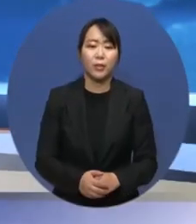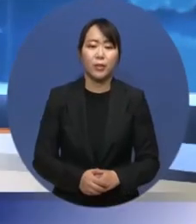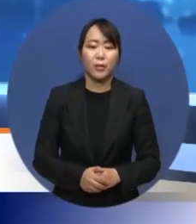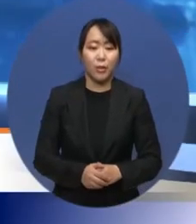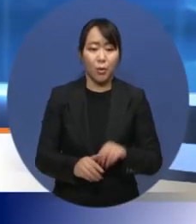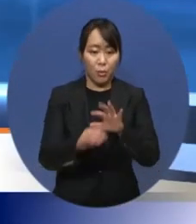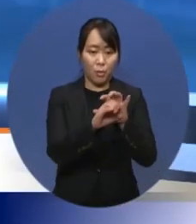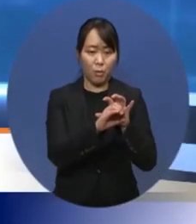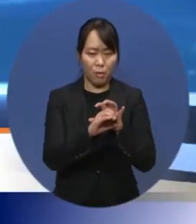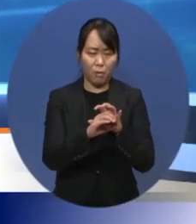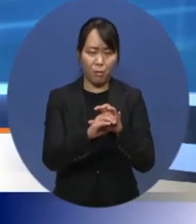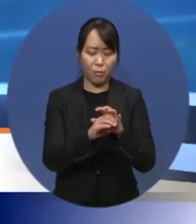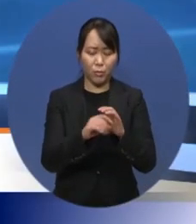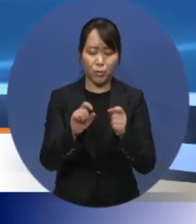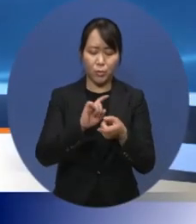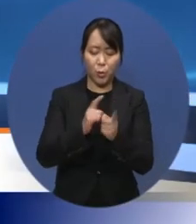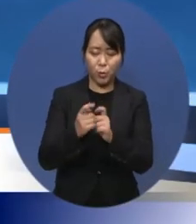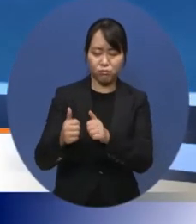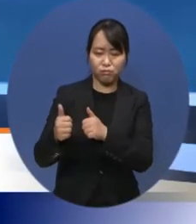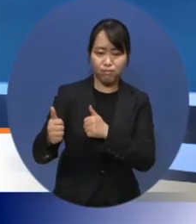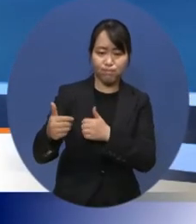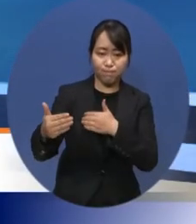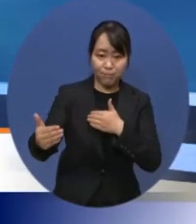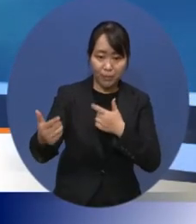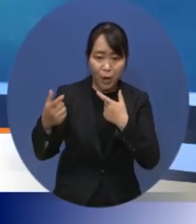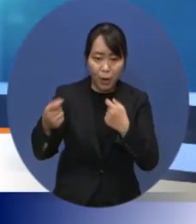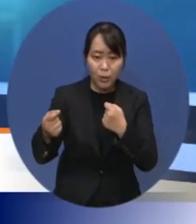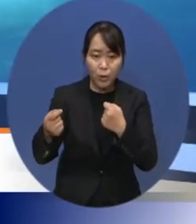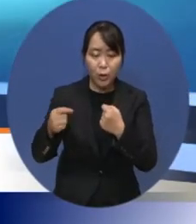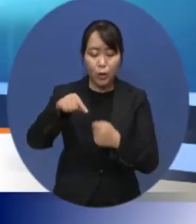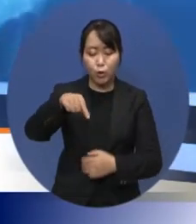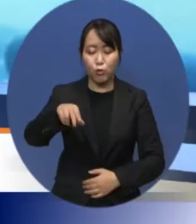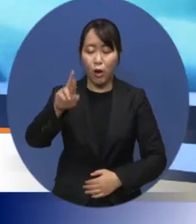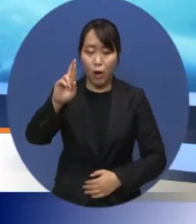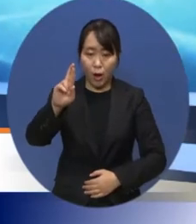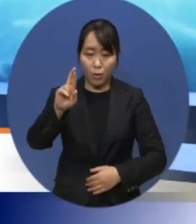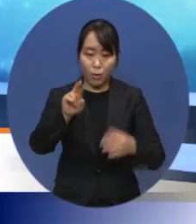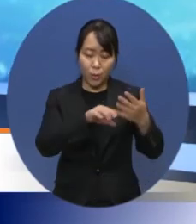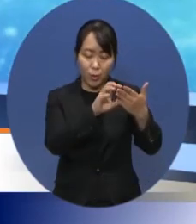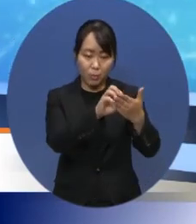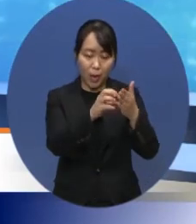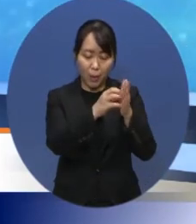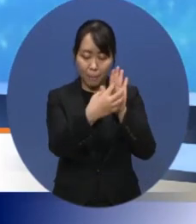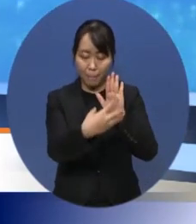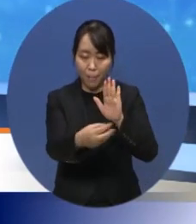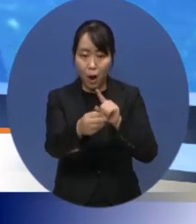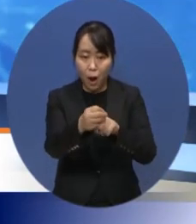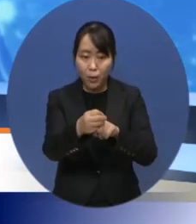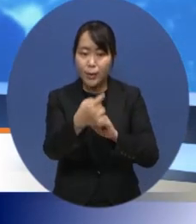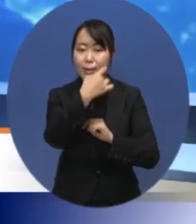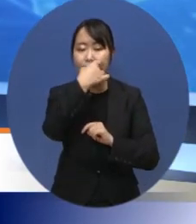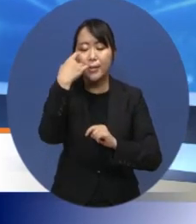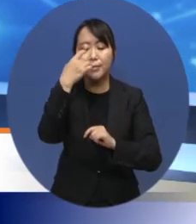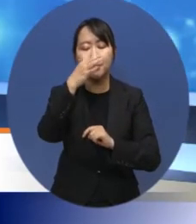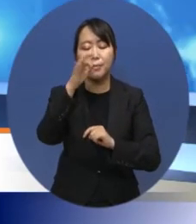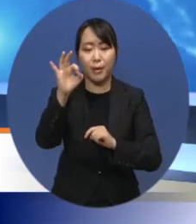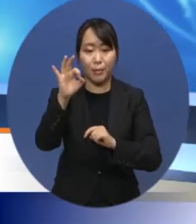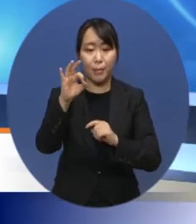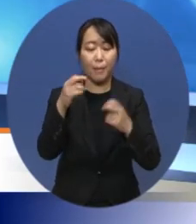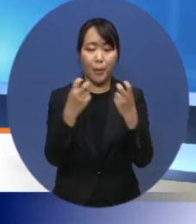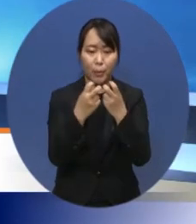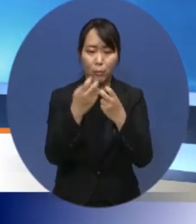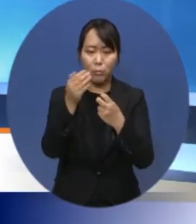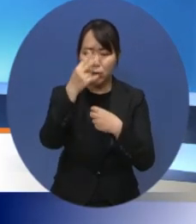콜은 할 구로 거리도 기가 확산되면서 qr 코드를 이용한 인증 방식이 늘고 있는데요 하지만